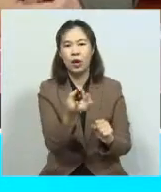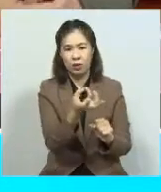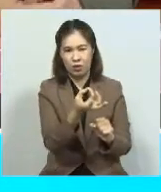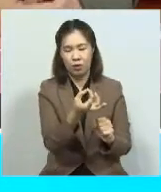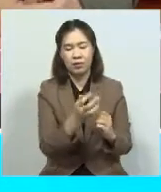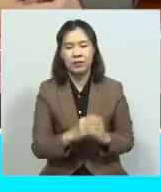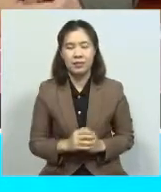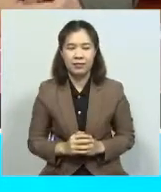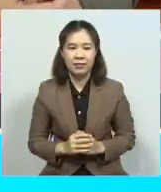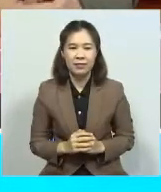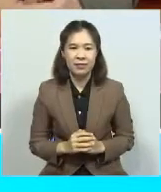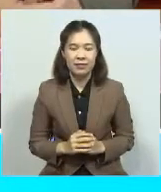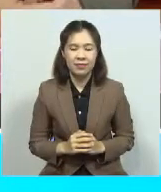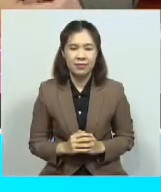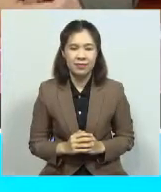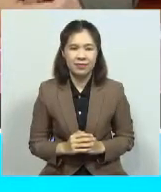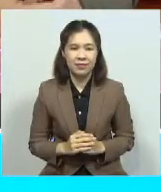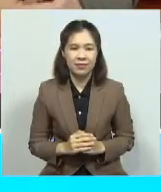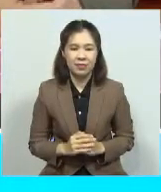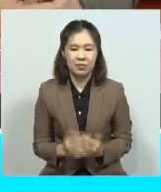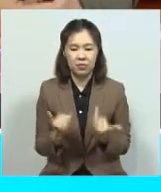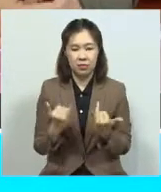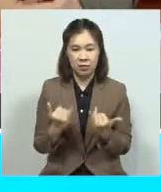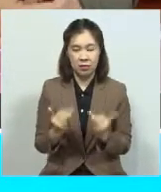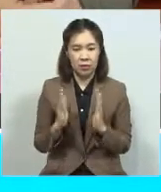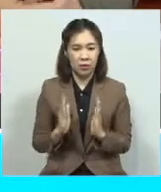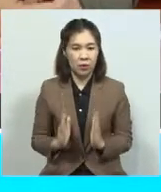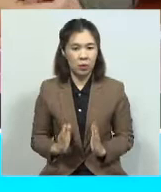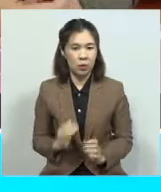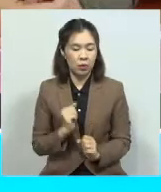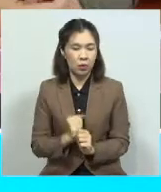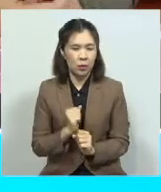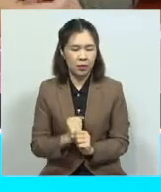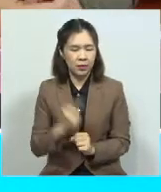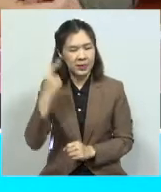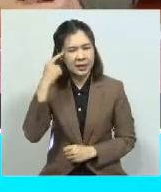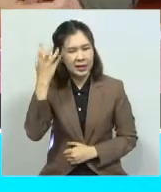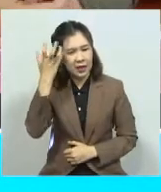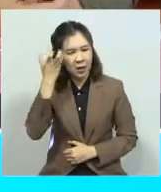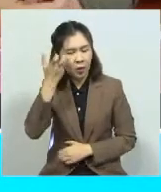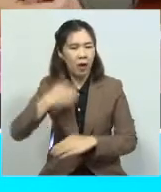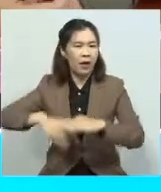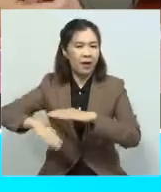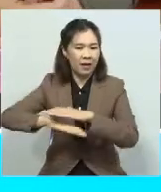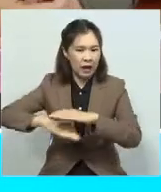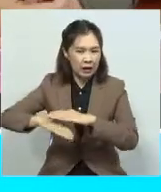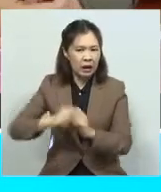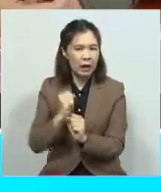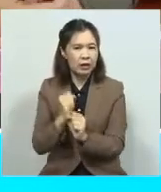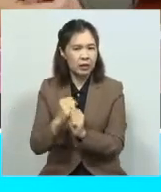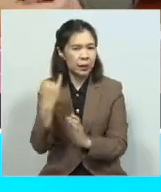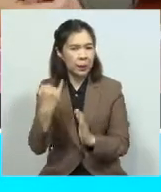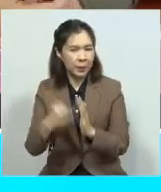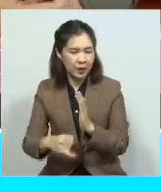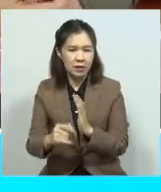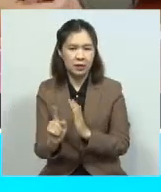ะครับตรงนี ้แล้วตอนนี้ทางพนักงานสอบสวนกังวลในเรื่องของพยานหลักฐานไหมครับว่าจะสามารถเอาผิดคนกลุ่ม